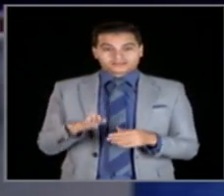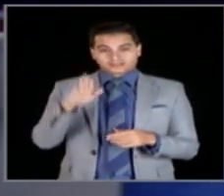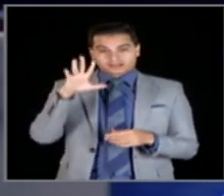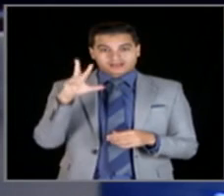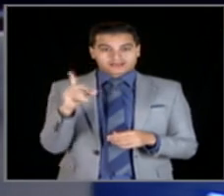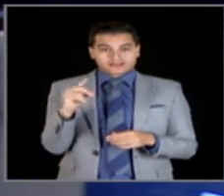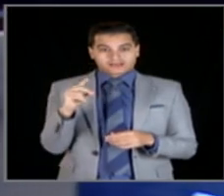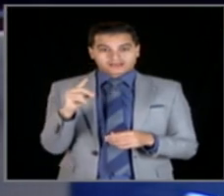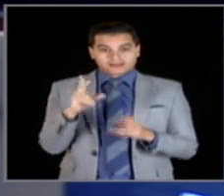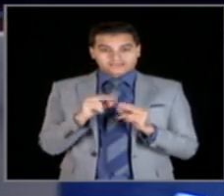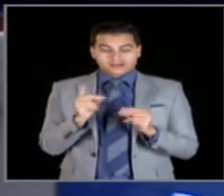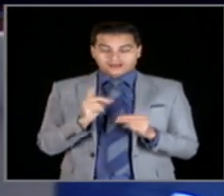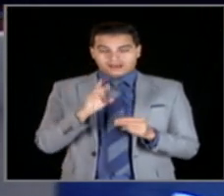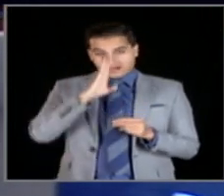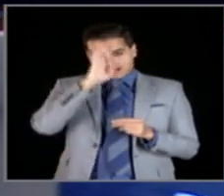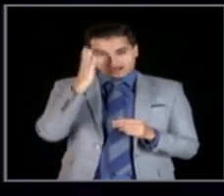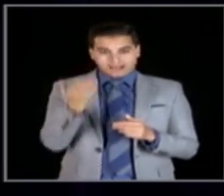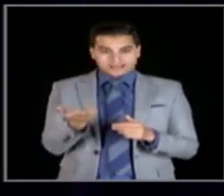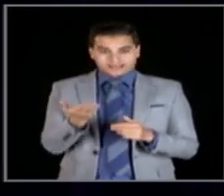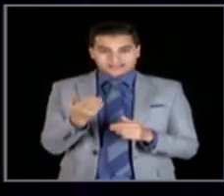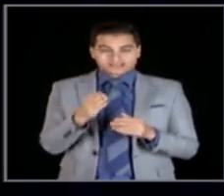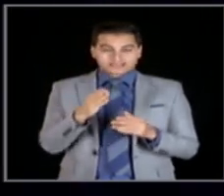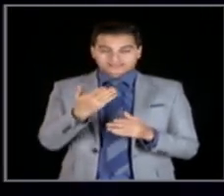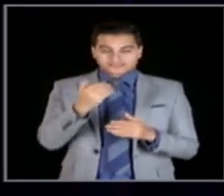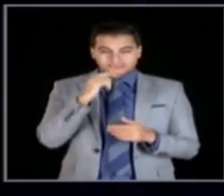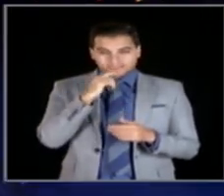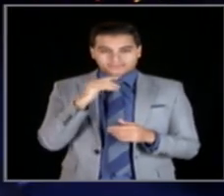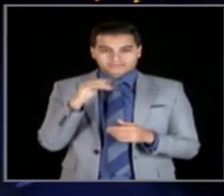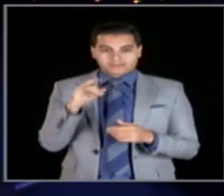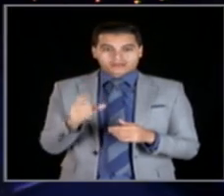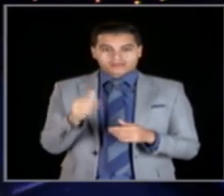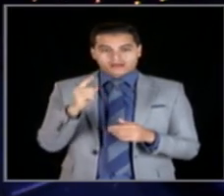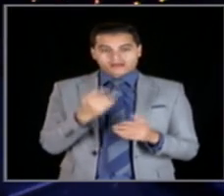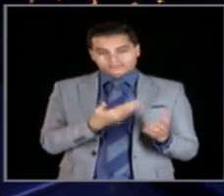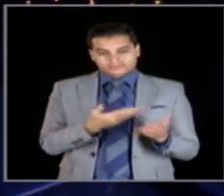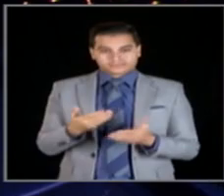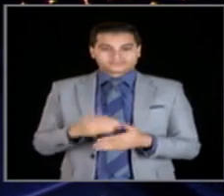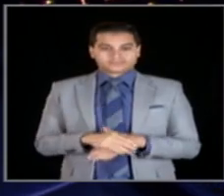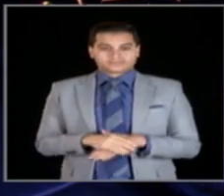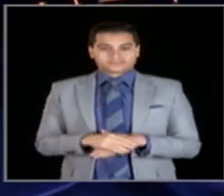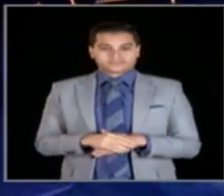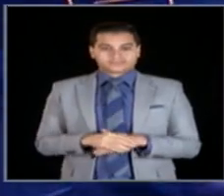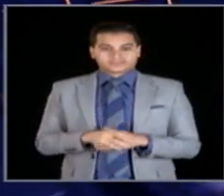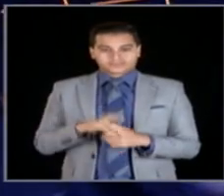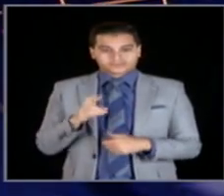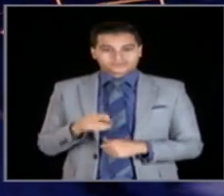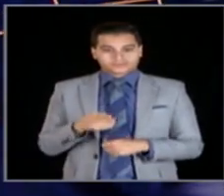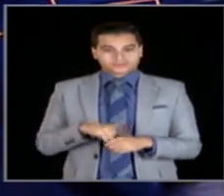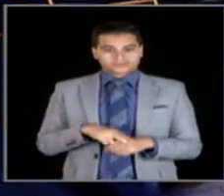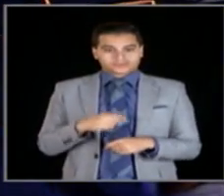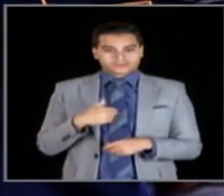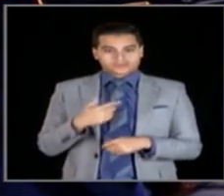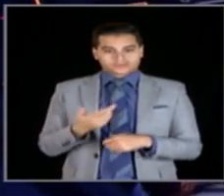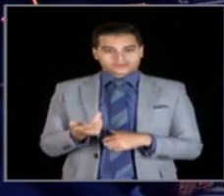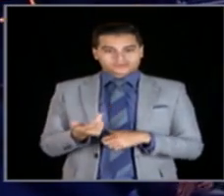أرائي سليم. عايزين منار تنضم لينا. لا طبعا، وفي سؤال تاني ما ينفعش